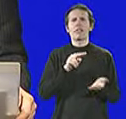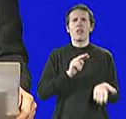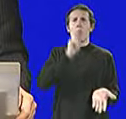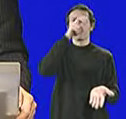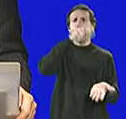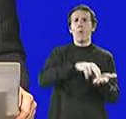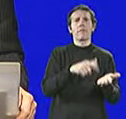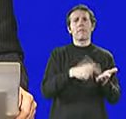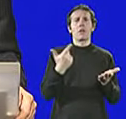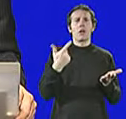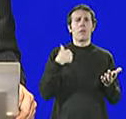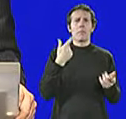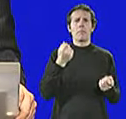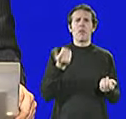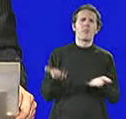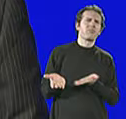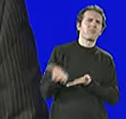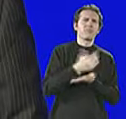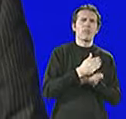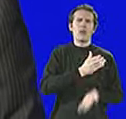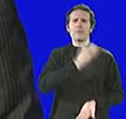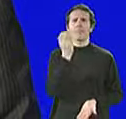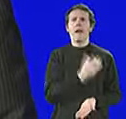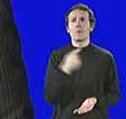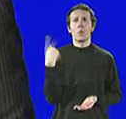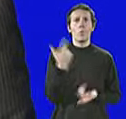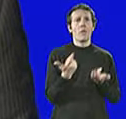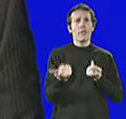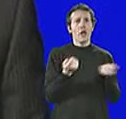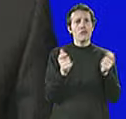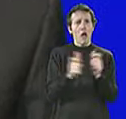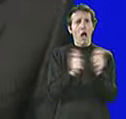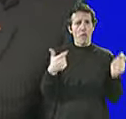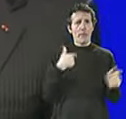pour les dirigeants d'entreprise. C'est pour cette France